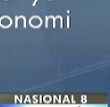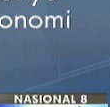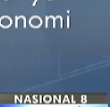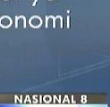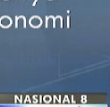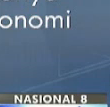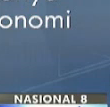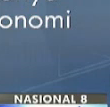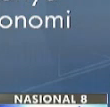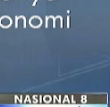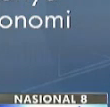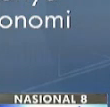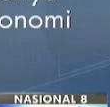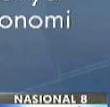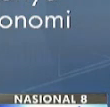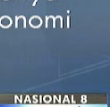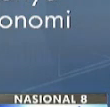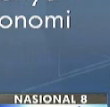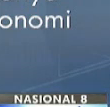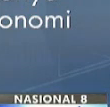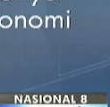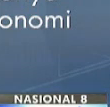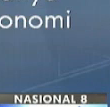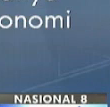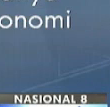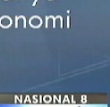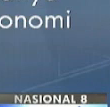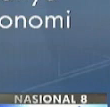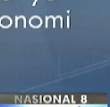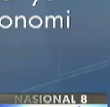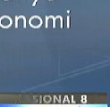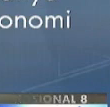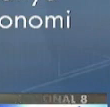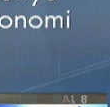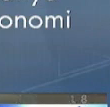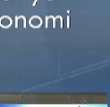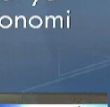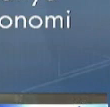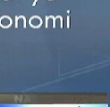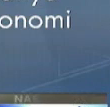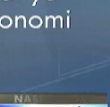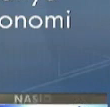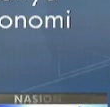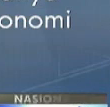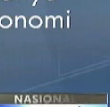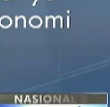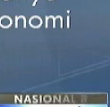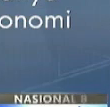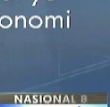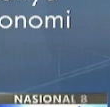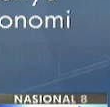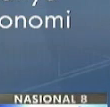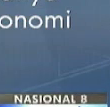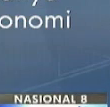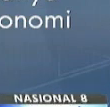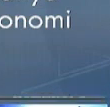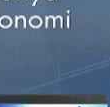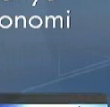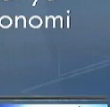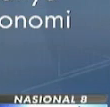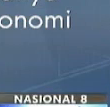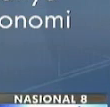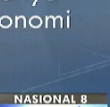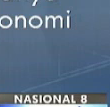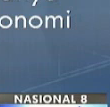Cuba memperdaya ahli-ahli mesyuarat Majlis ekonomi dengan butiran yang tidak tepat atau lengkap tindakan undang-undang akan diambil